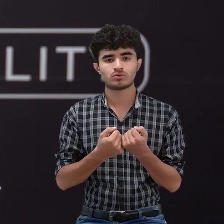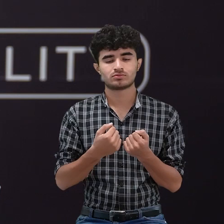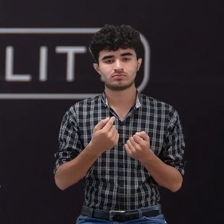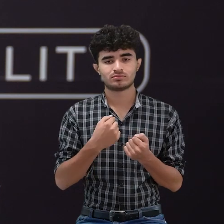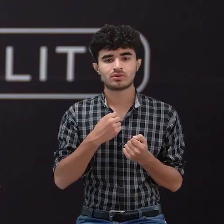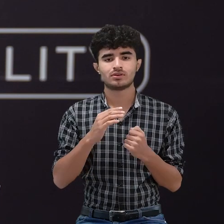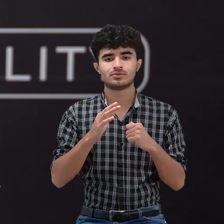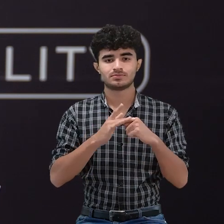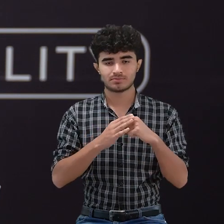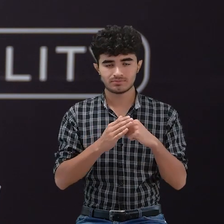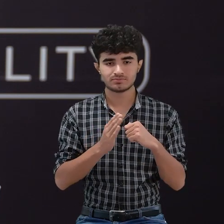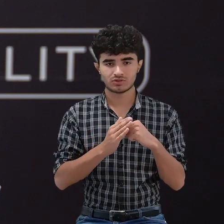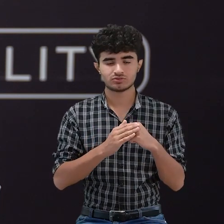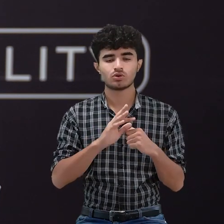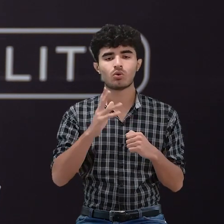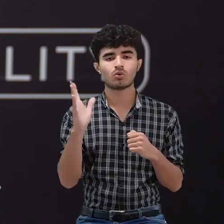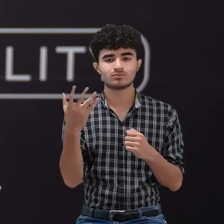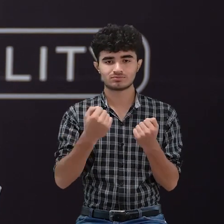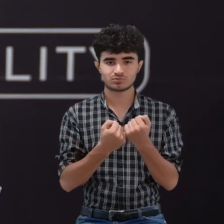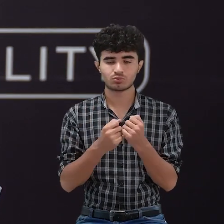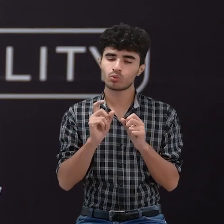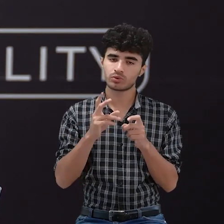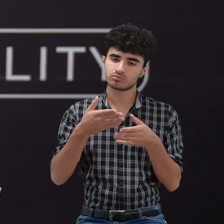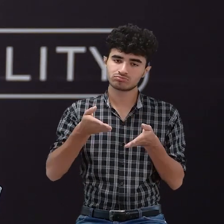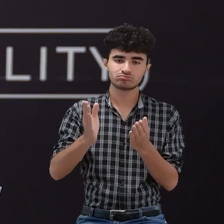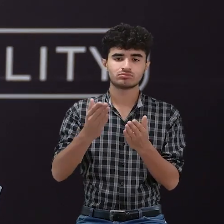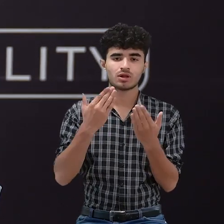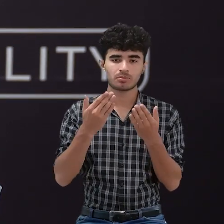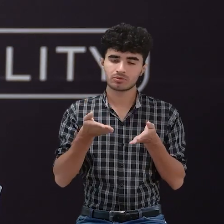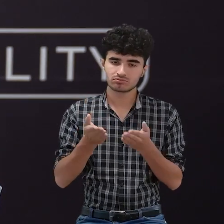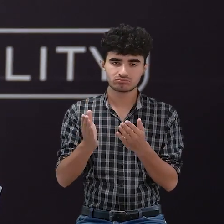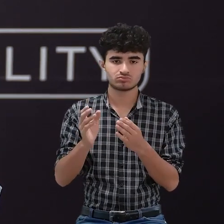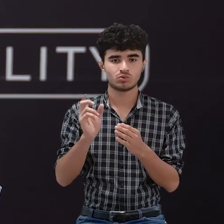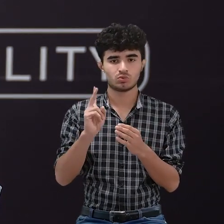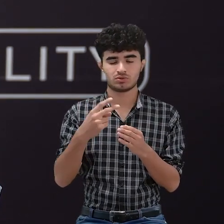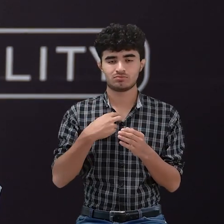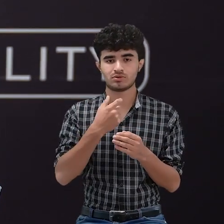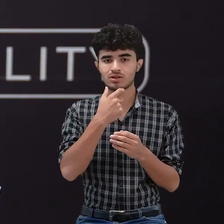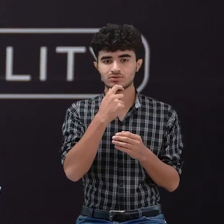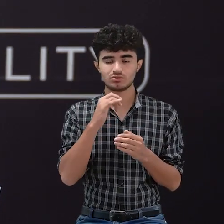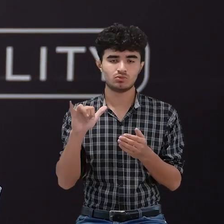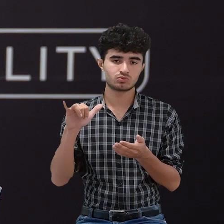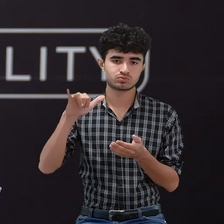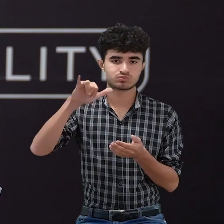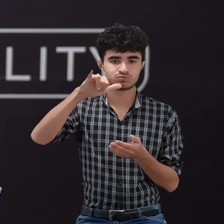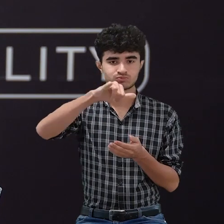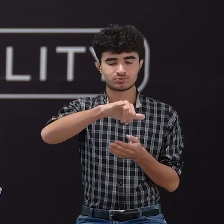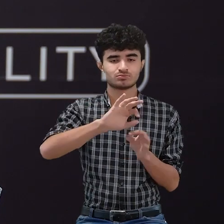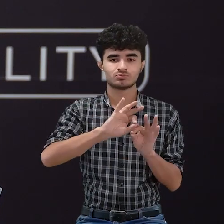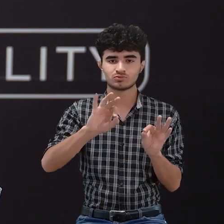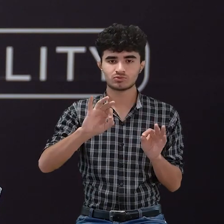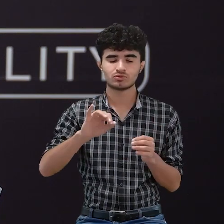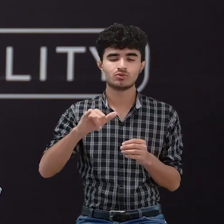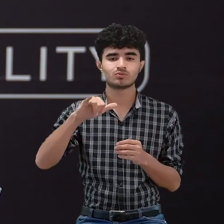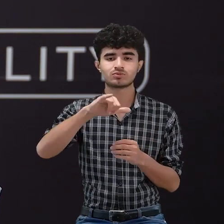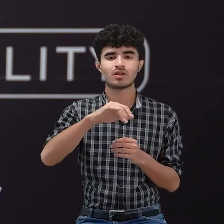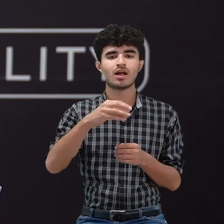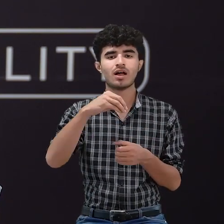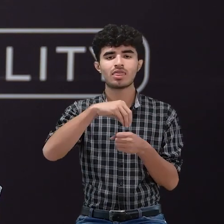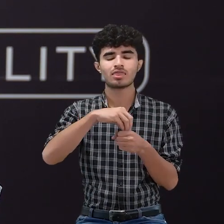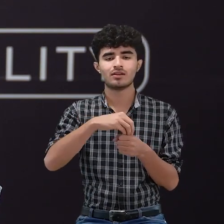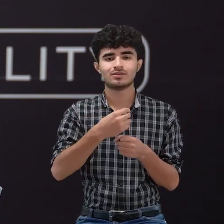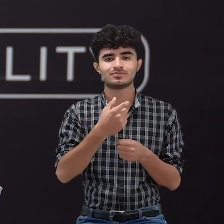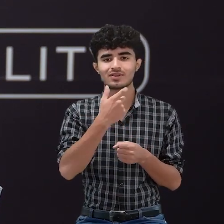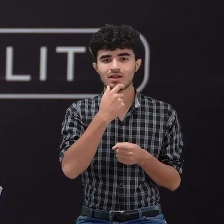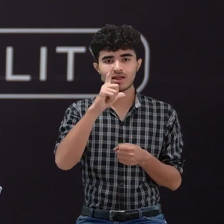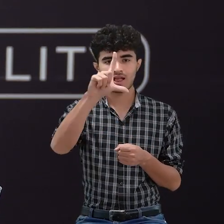ने और मैं विलायत चली गई। वहाँ पे लंदन में मशहूर स्लेड स्कूल ऑफ फाइन आर्ट में